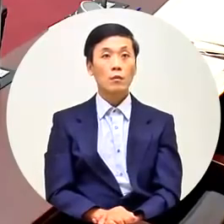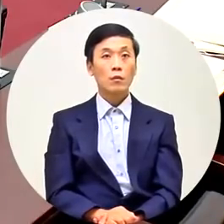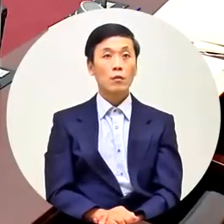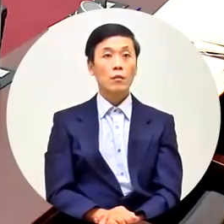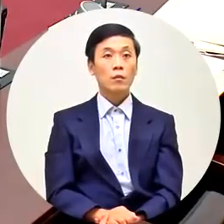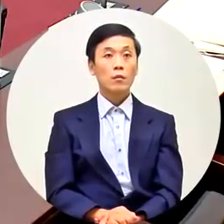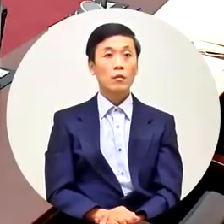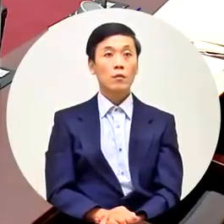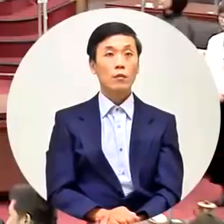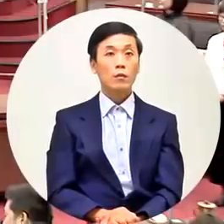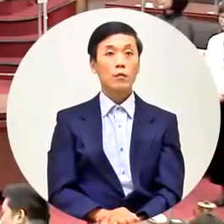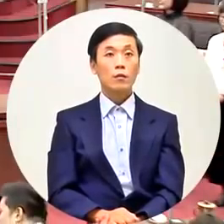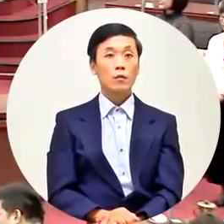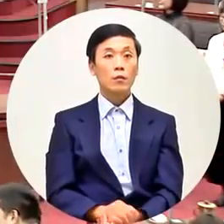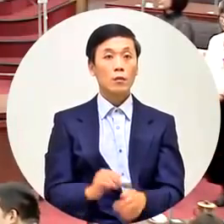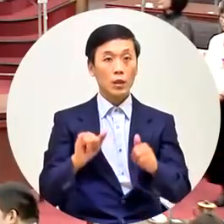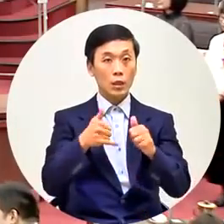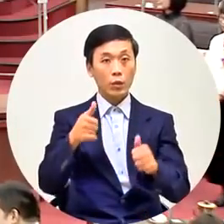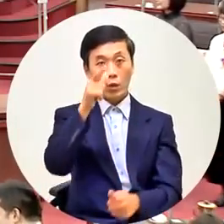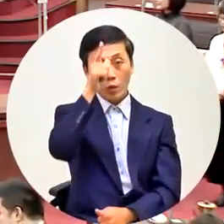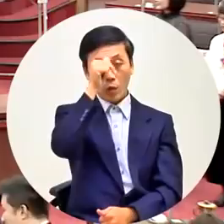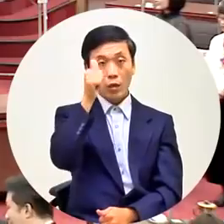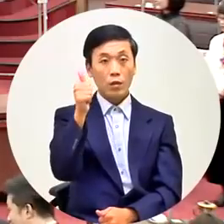请黄文义议员领取选票。